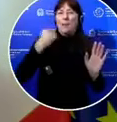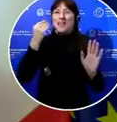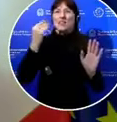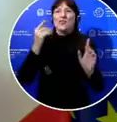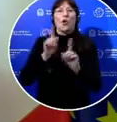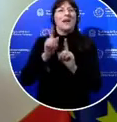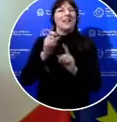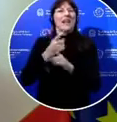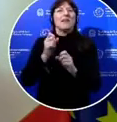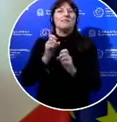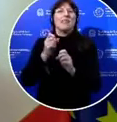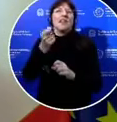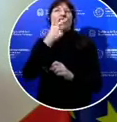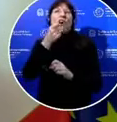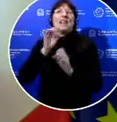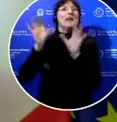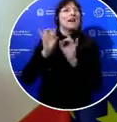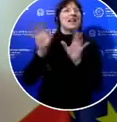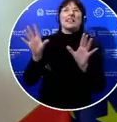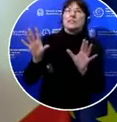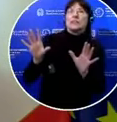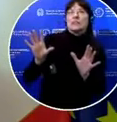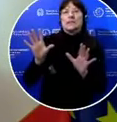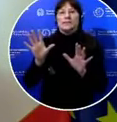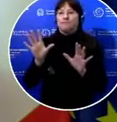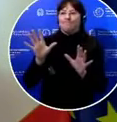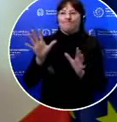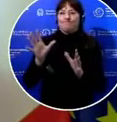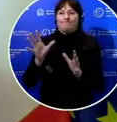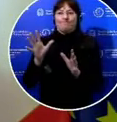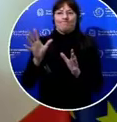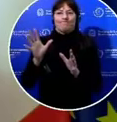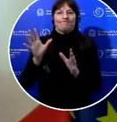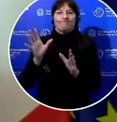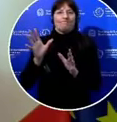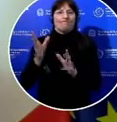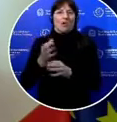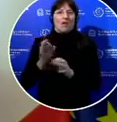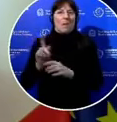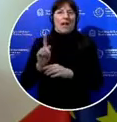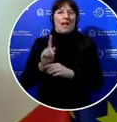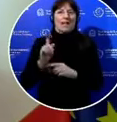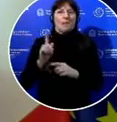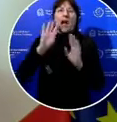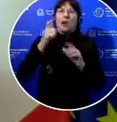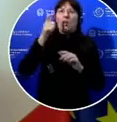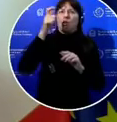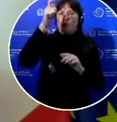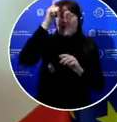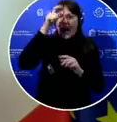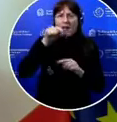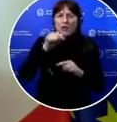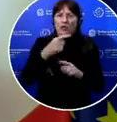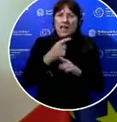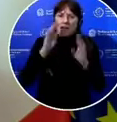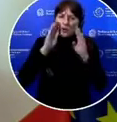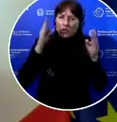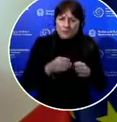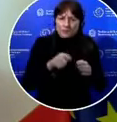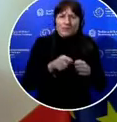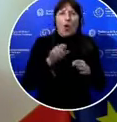drogarsi, ma che l'azione dello Stato possa e debba concentrarsi soltanto sulla liberazione